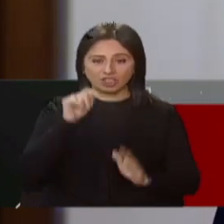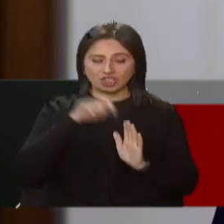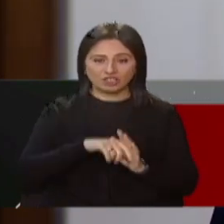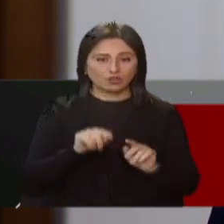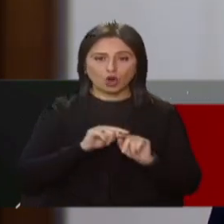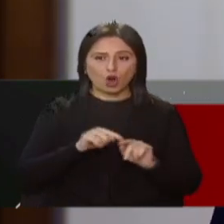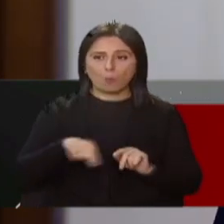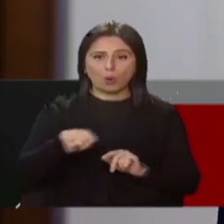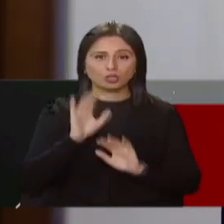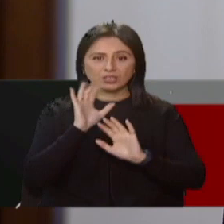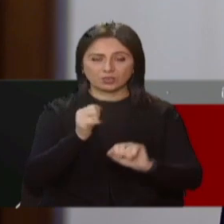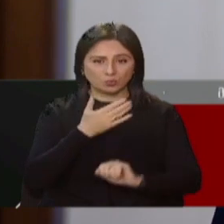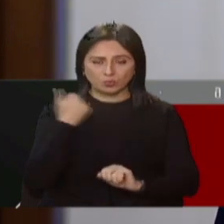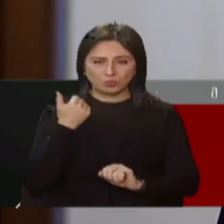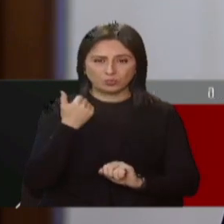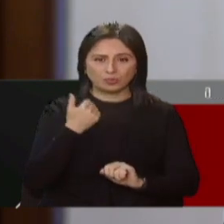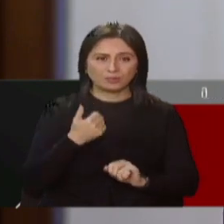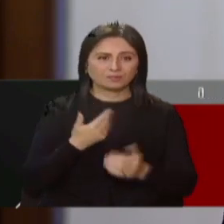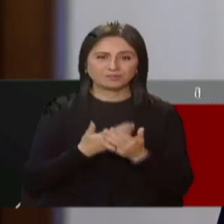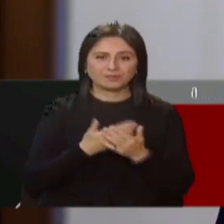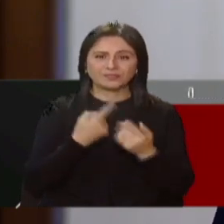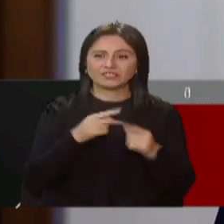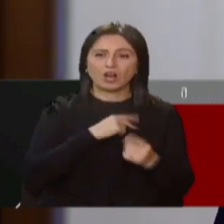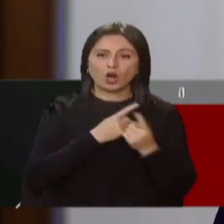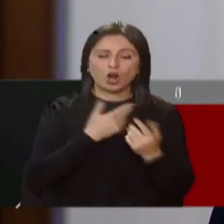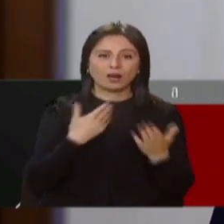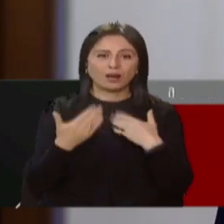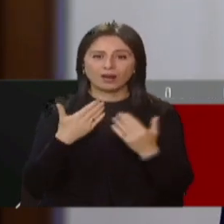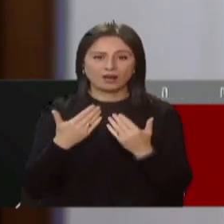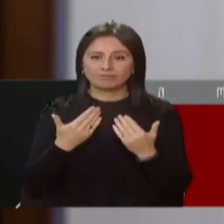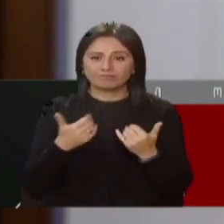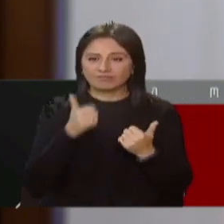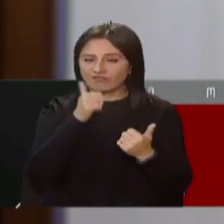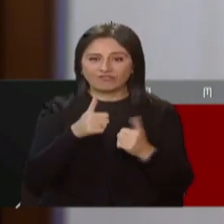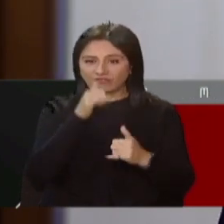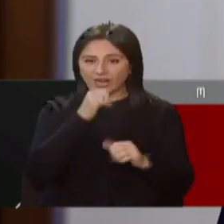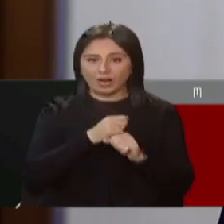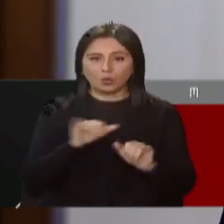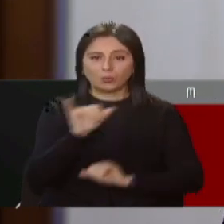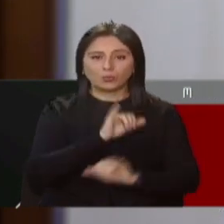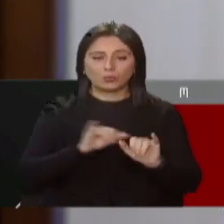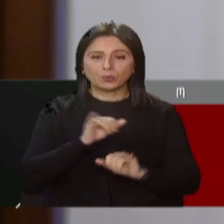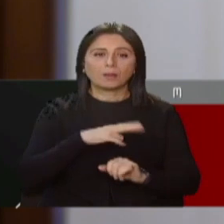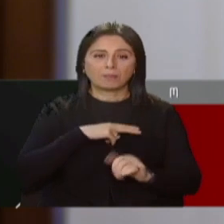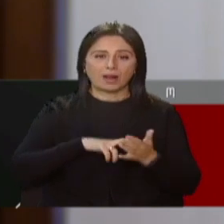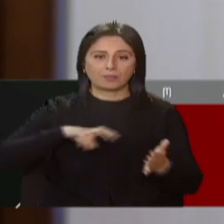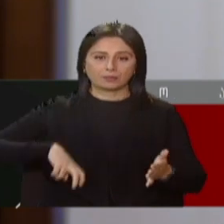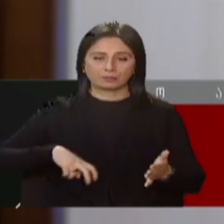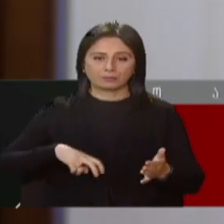არც ოპოზიციის ხარეს და არც თქვათ სხვა კოლეგებთან. გამომდინარე აქედან, ის ფიქრობს, რომ გავა პარლამენტი